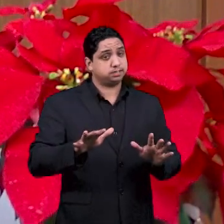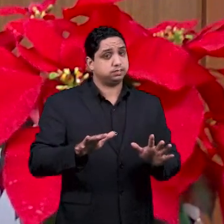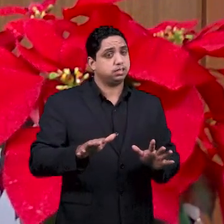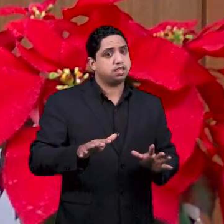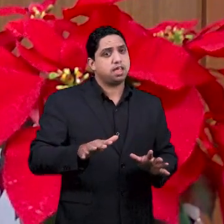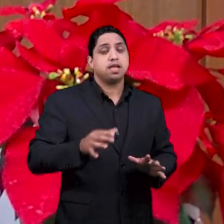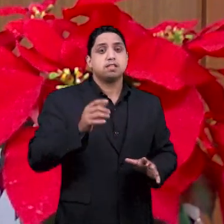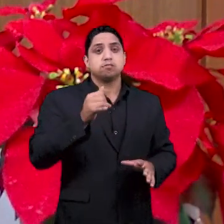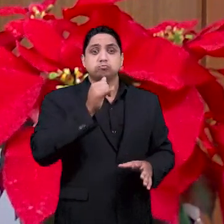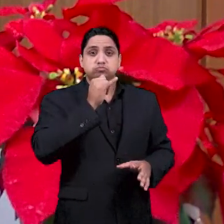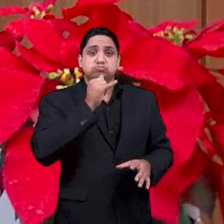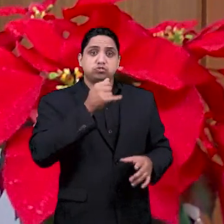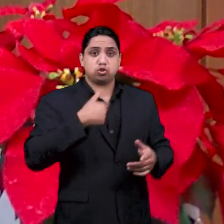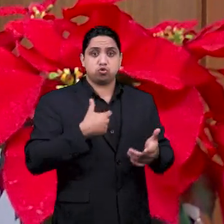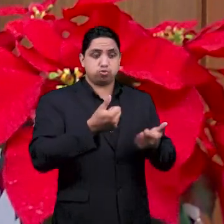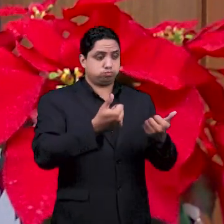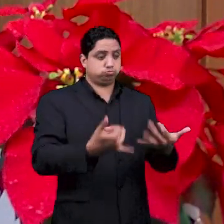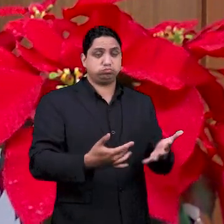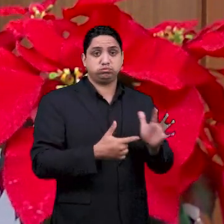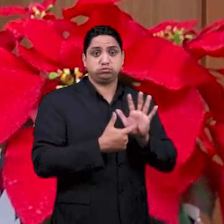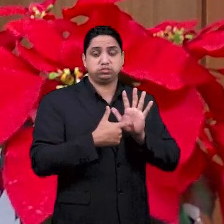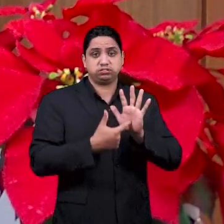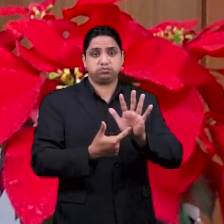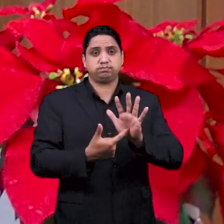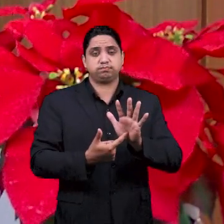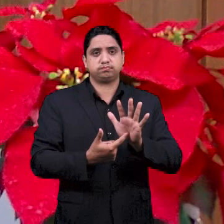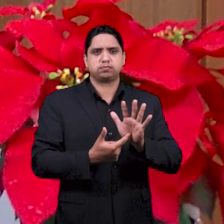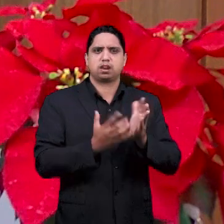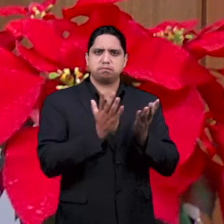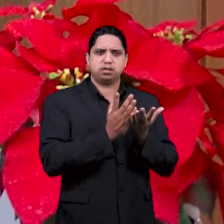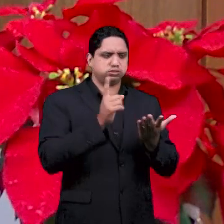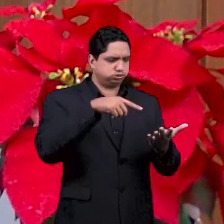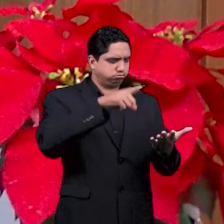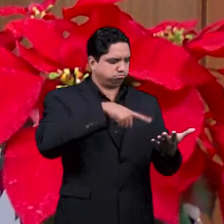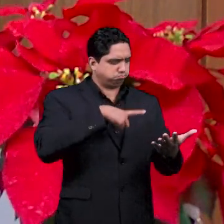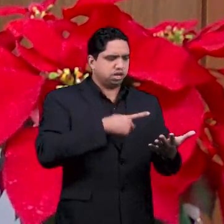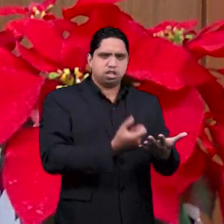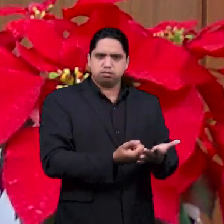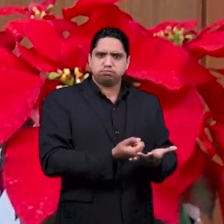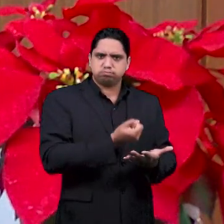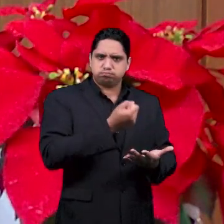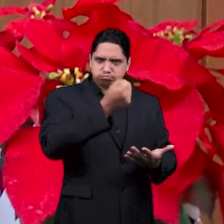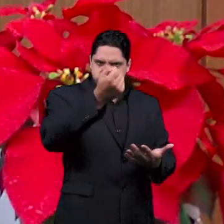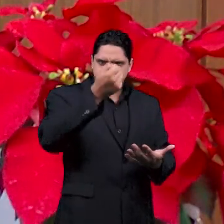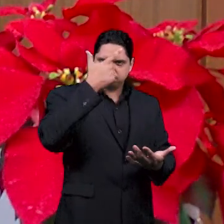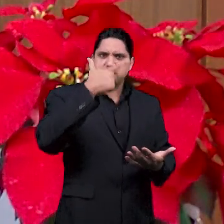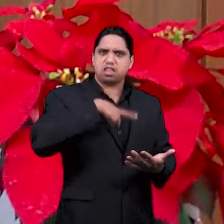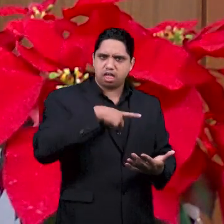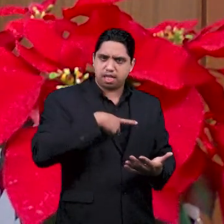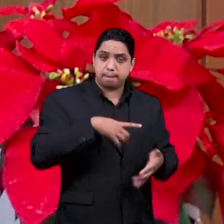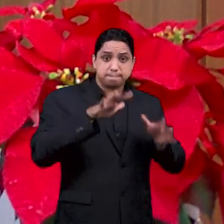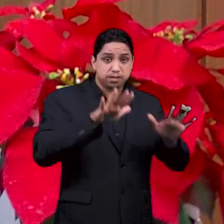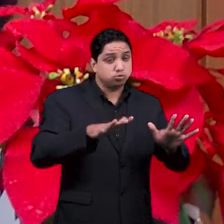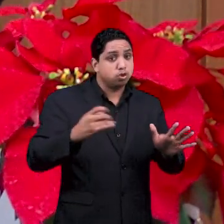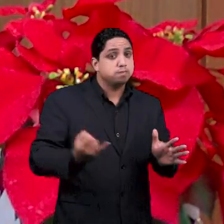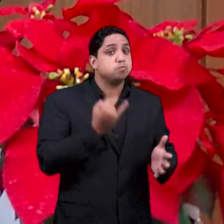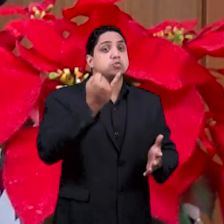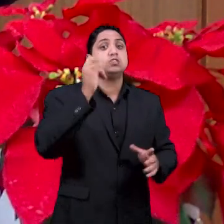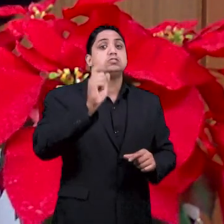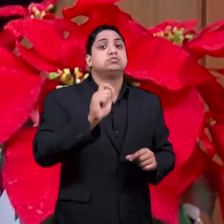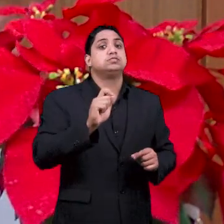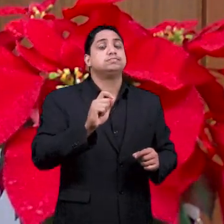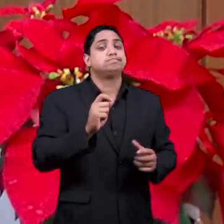вы берете все это, вы можете зачитать Слово Божие. Это Слово Божие, у нее есть богодухновенность,